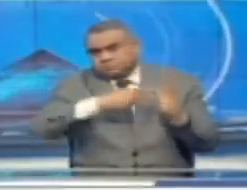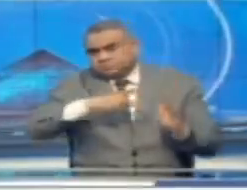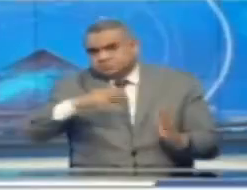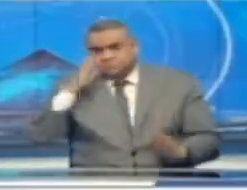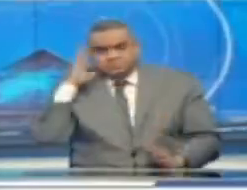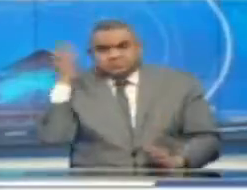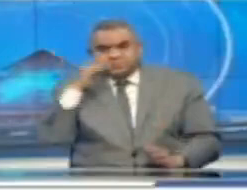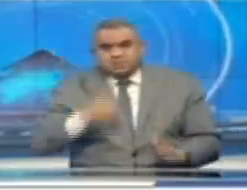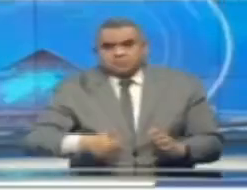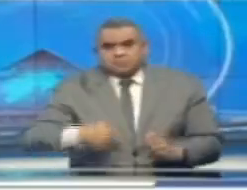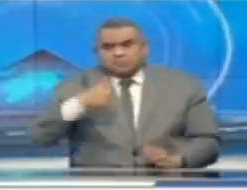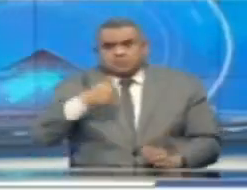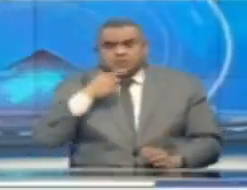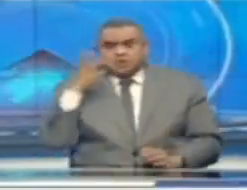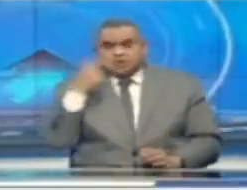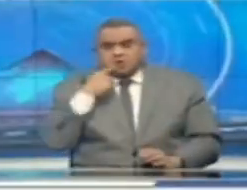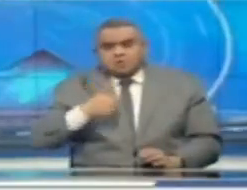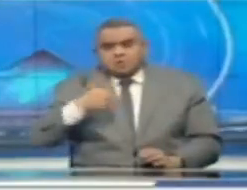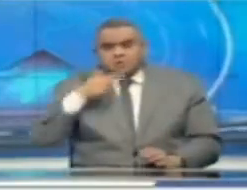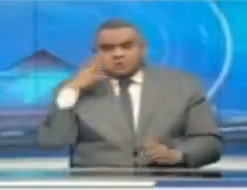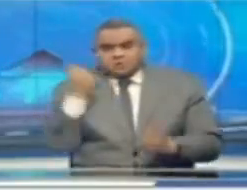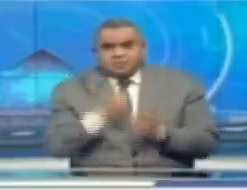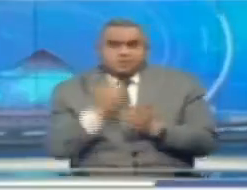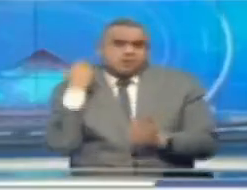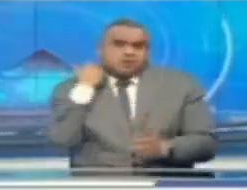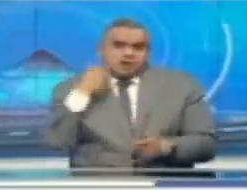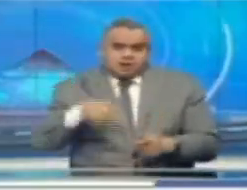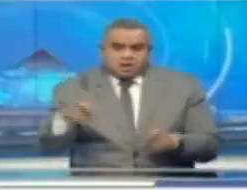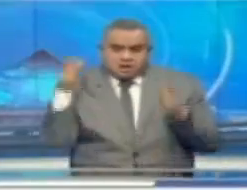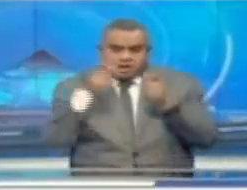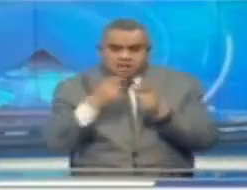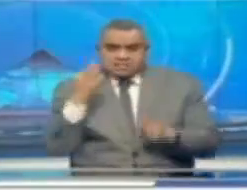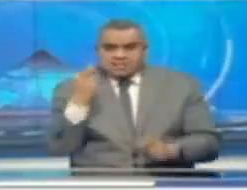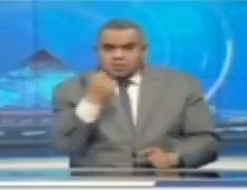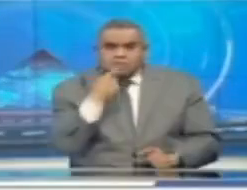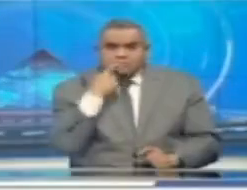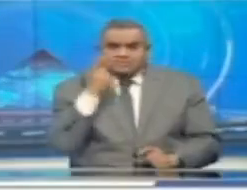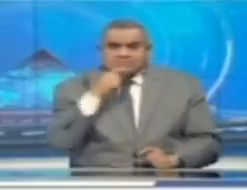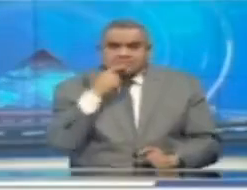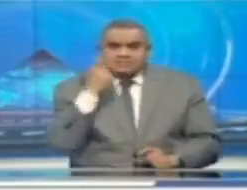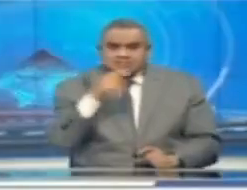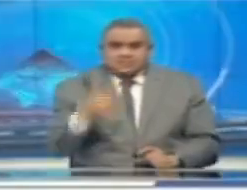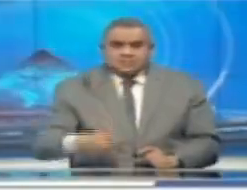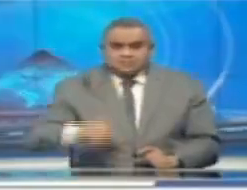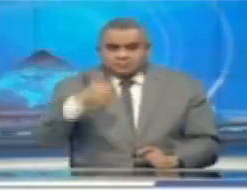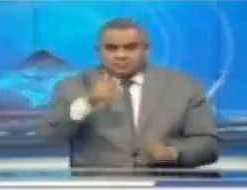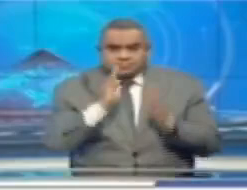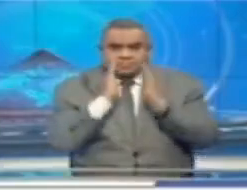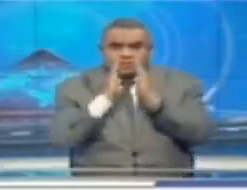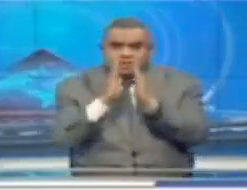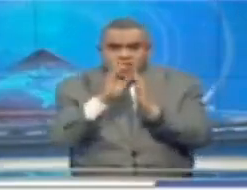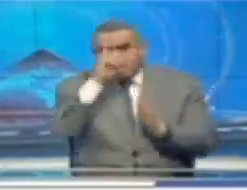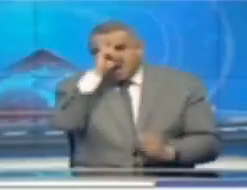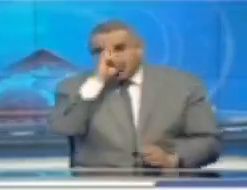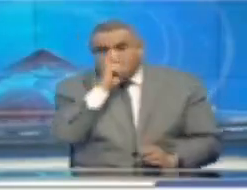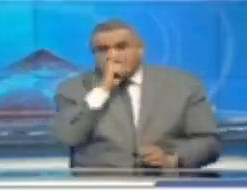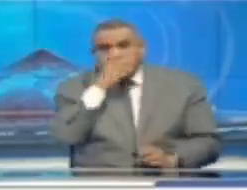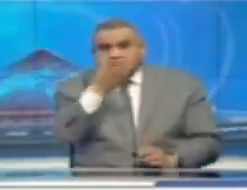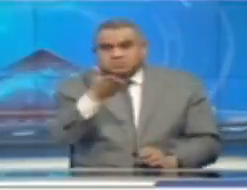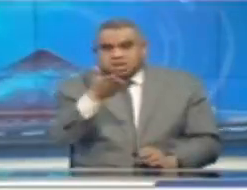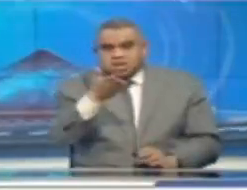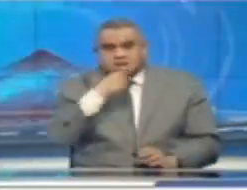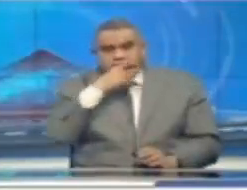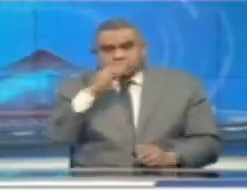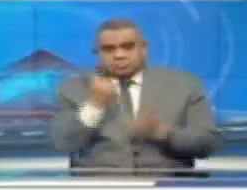أهم السمات التي وضحت خلال النسخة 53 من عمر المعرض. فها هو جناح الأزهر الشريف يقدم